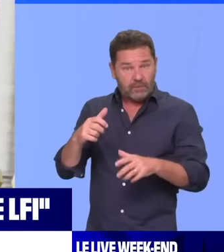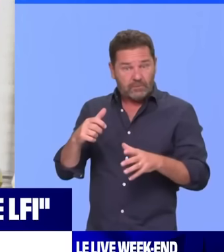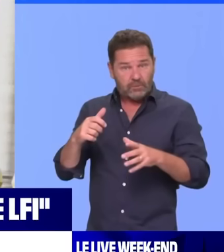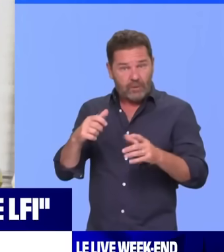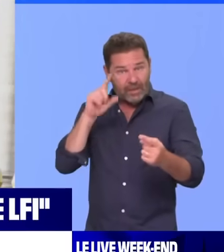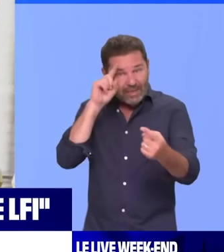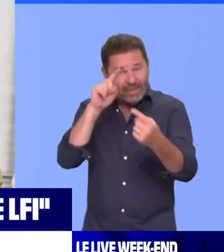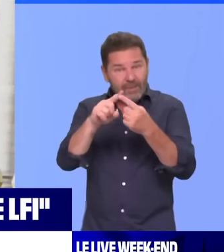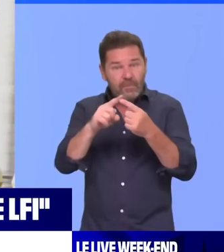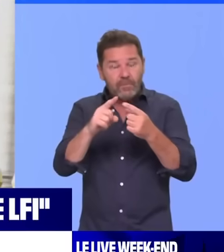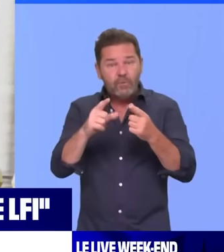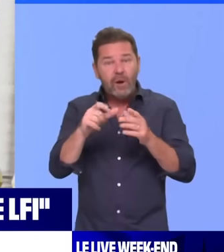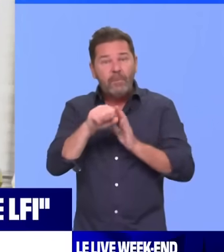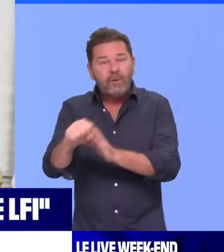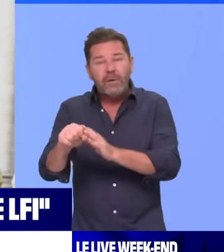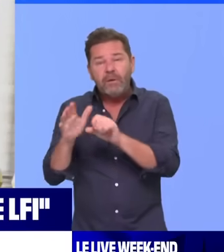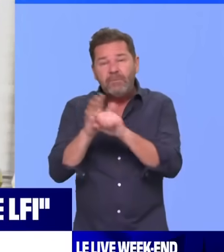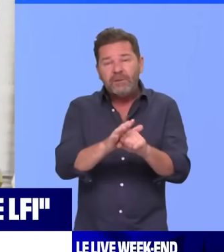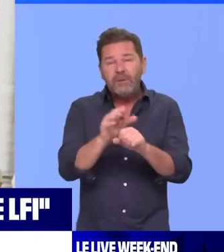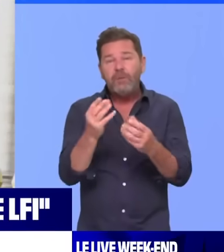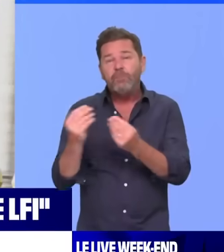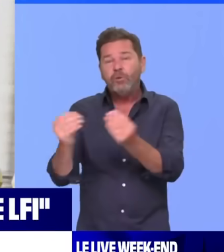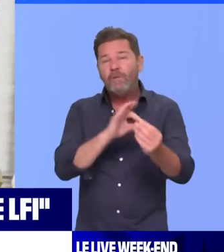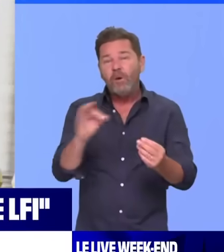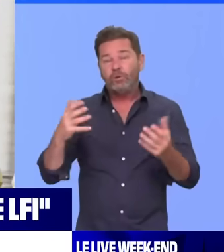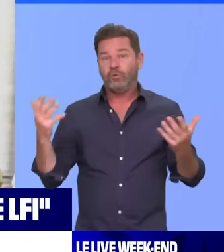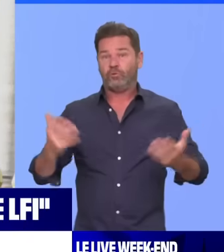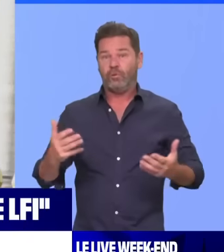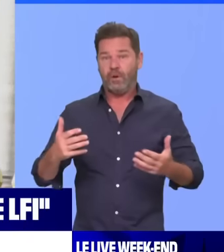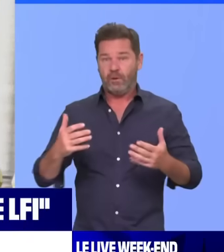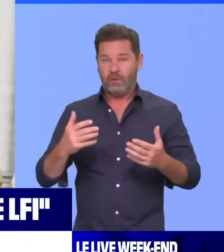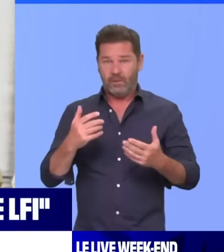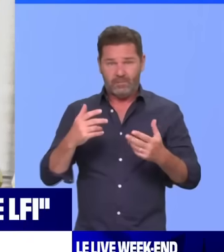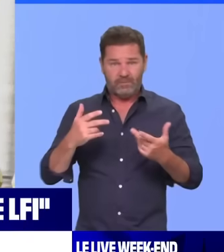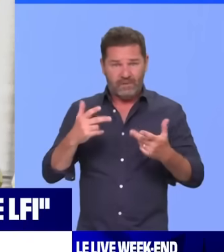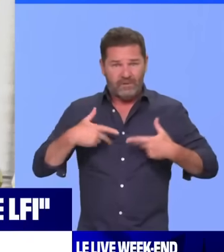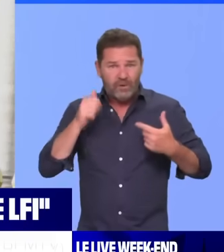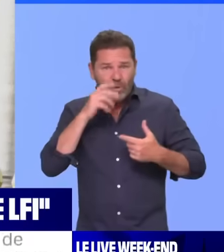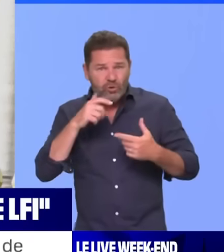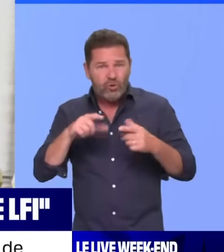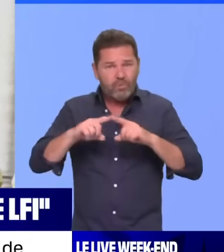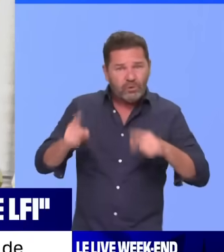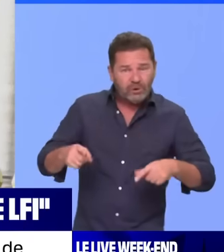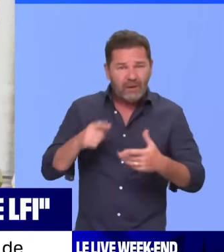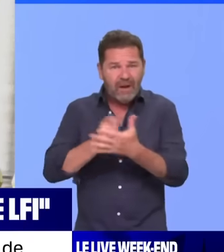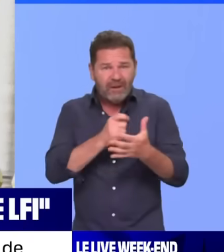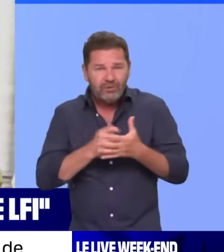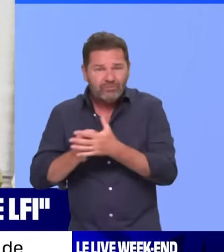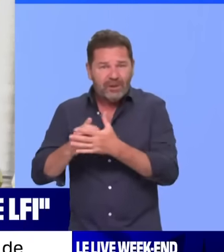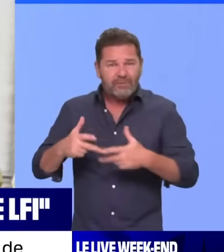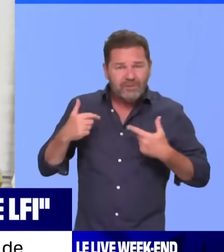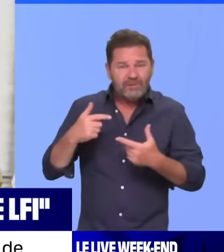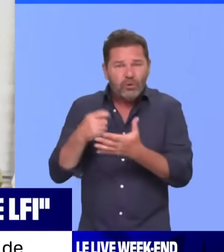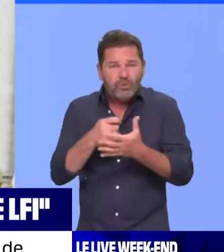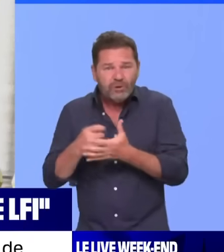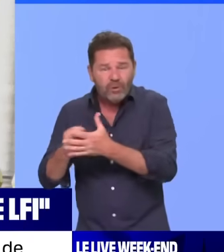sujet qui est le sujet prioritaire des Françaises et des Français qui est le sujet du pouvoir d'achat de comment on va redistribuer les richesses bloquer les prix des